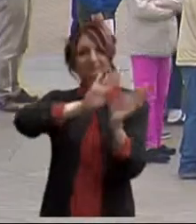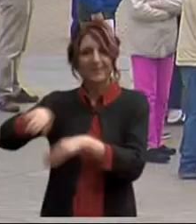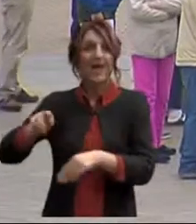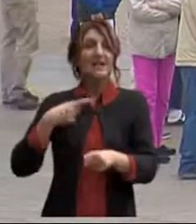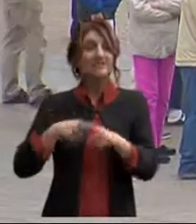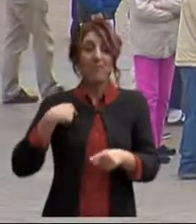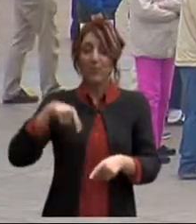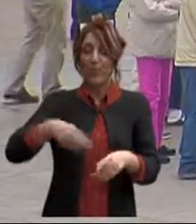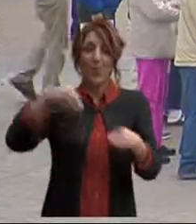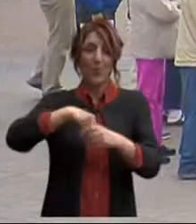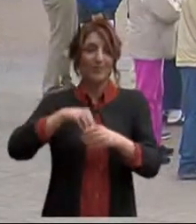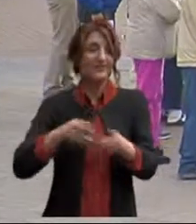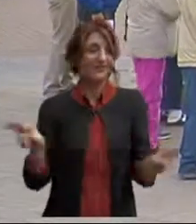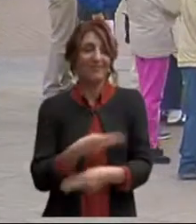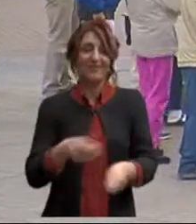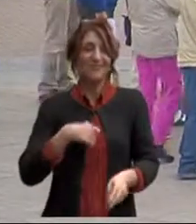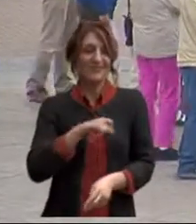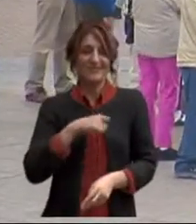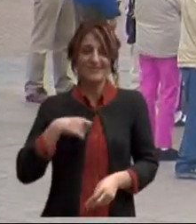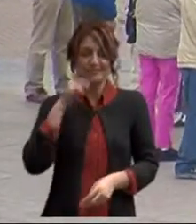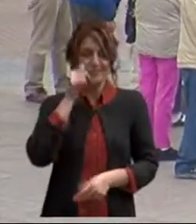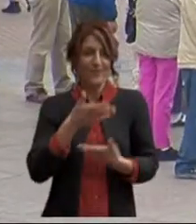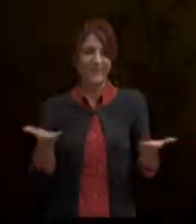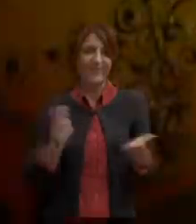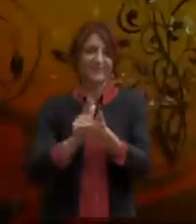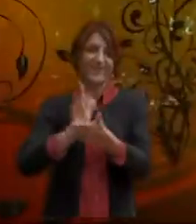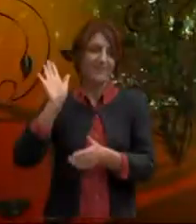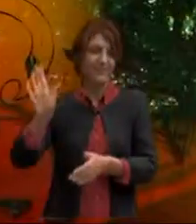vremenske prilike ne možemo utjecati.